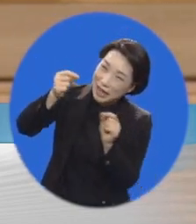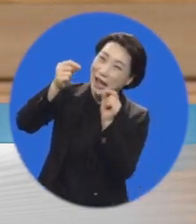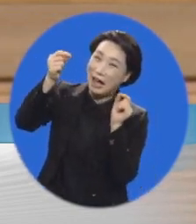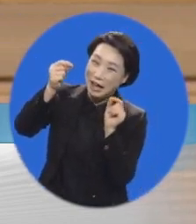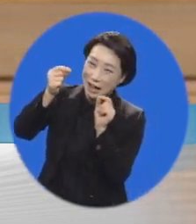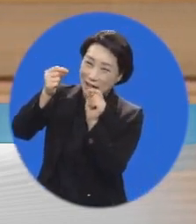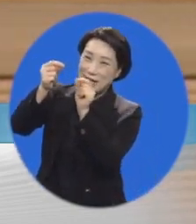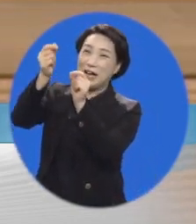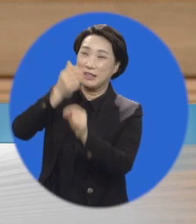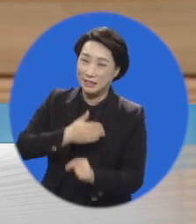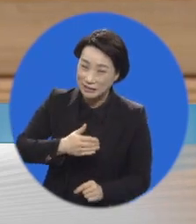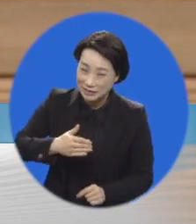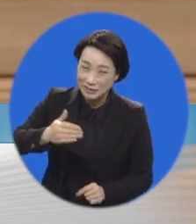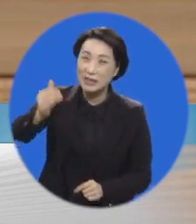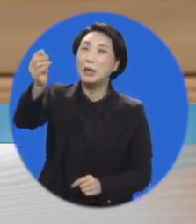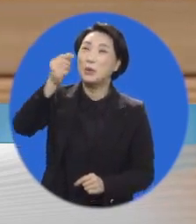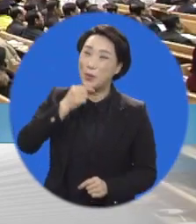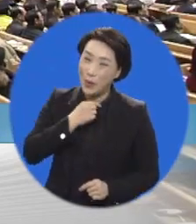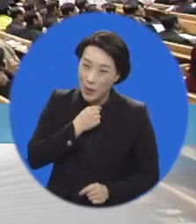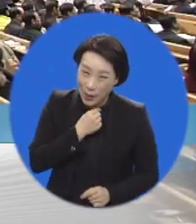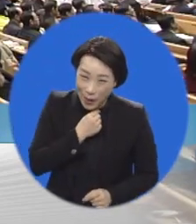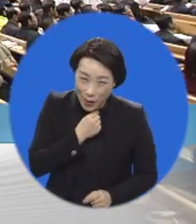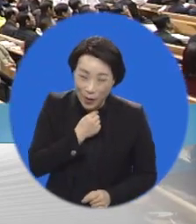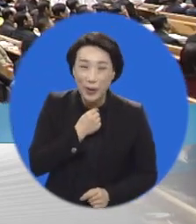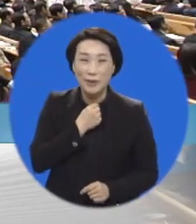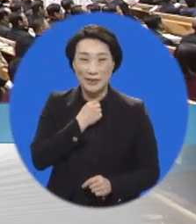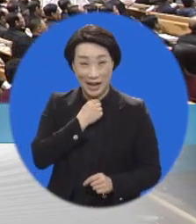주께도 나가기